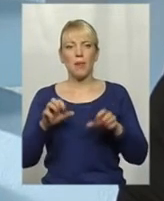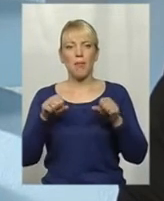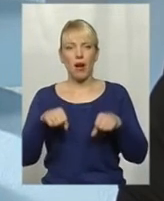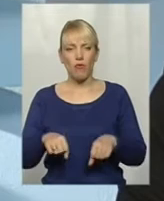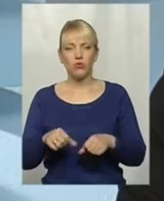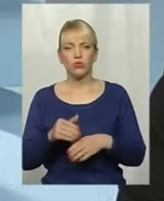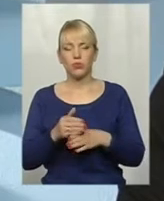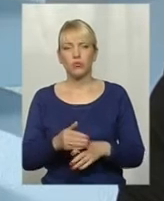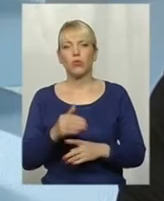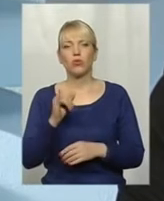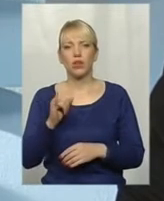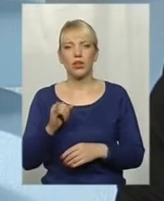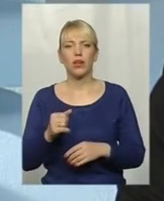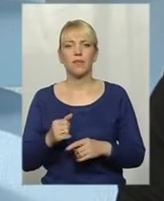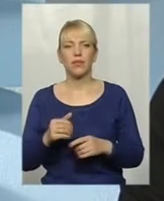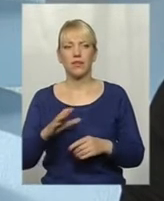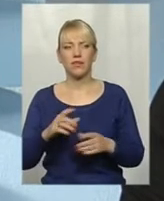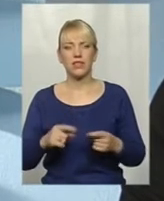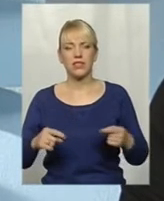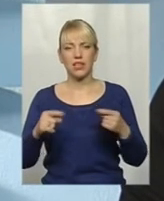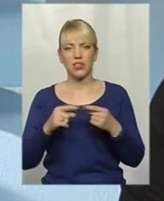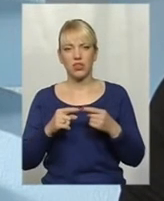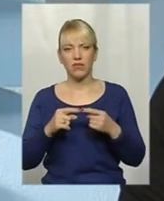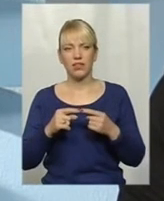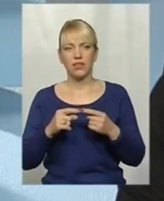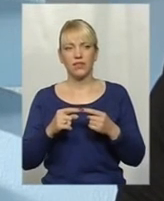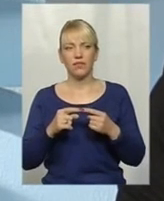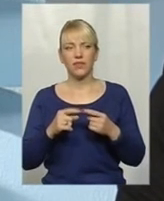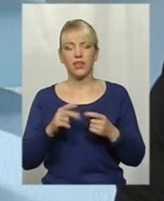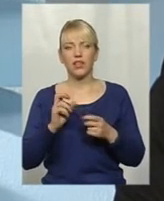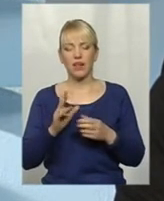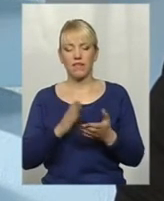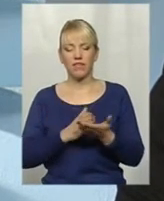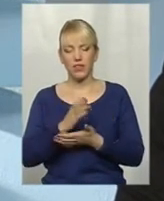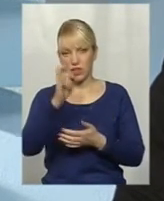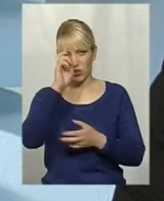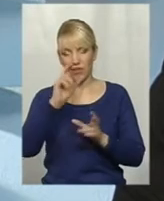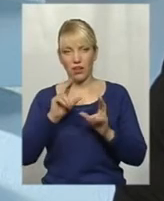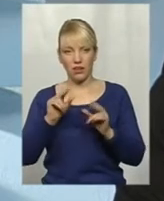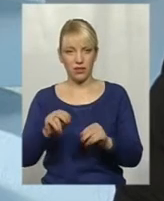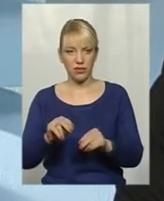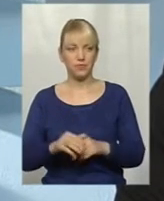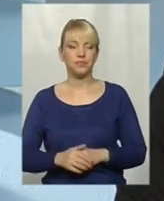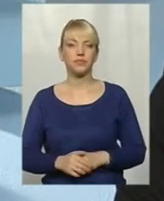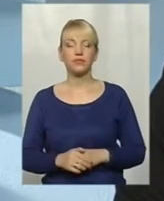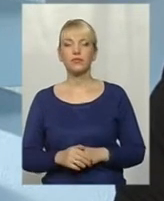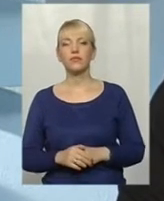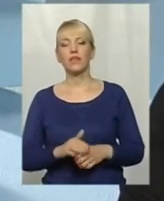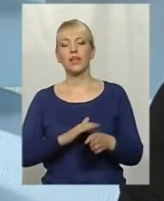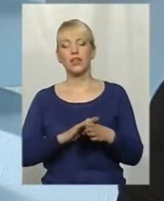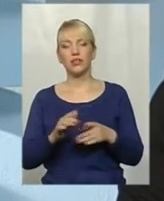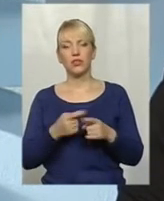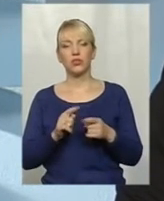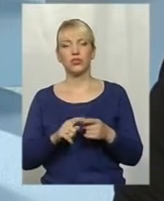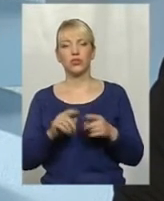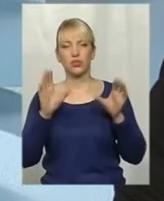І визначав саме безоплатну правову допомогу як вид державної гарантії. З реалізацією даного закону